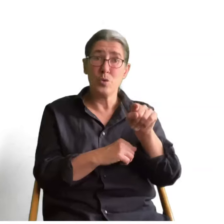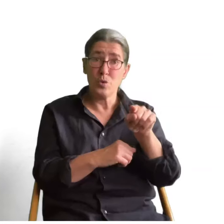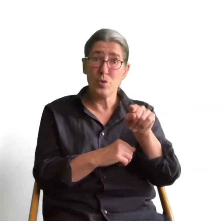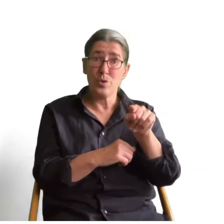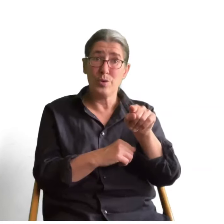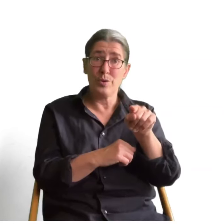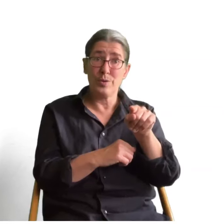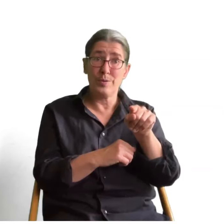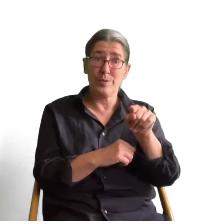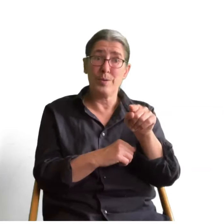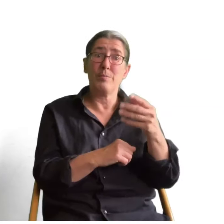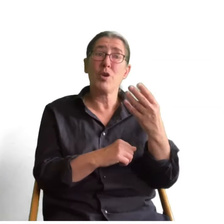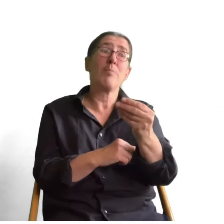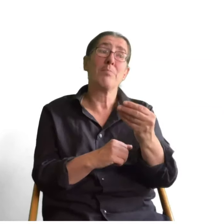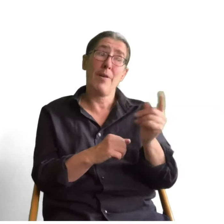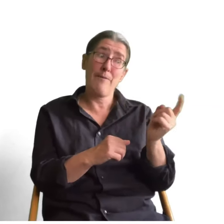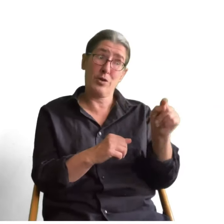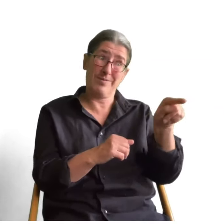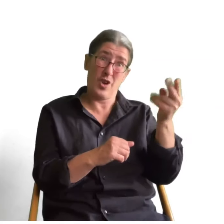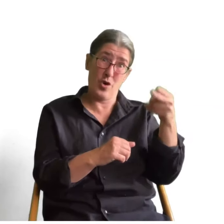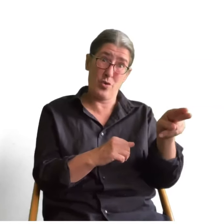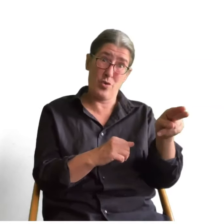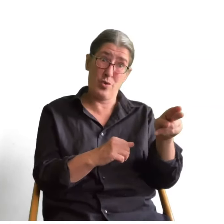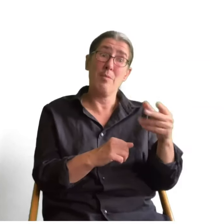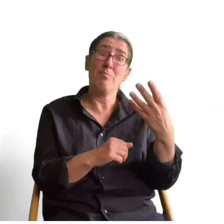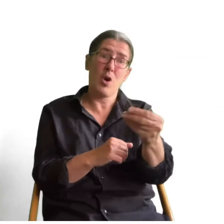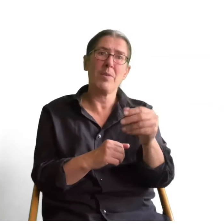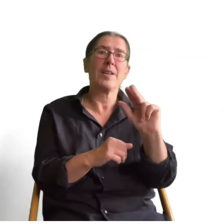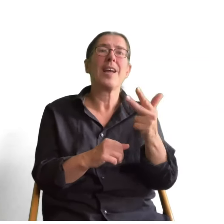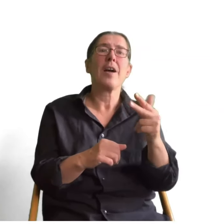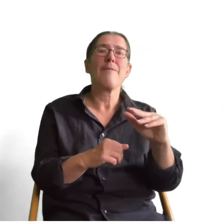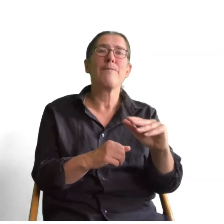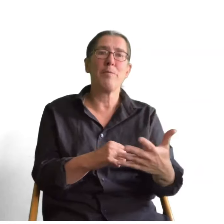Und du bekommst ja 3/5 von diesem Euro.